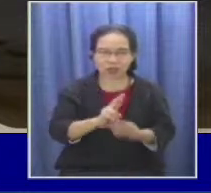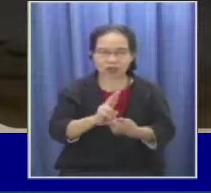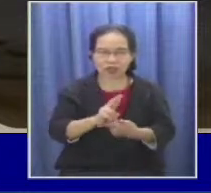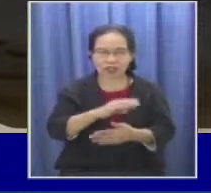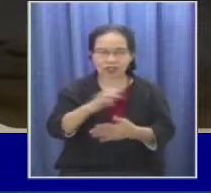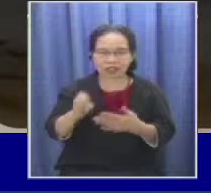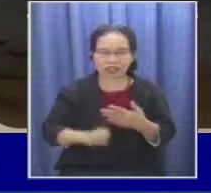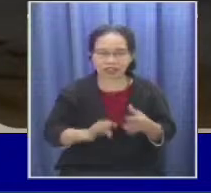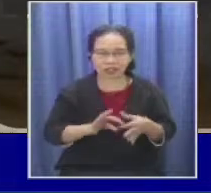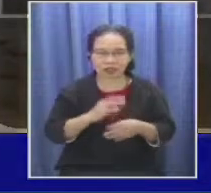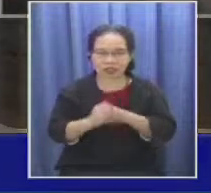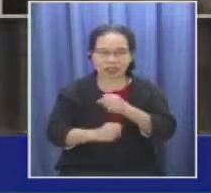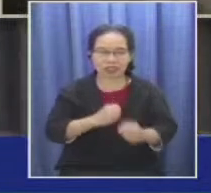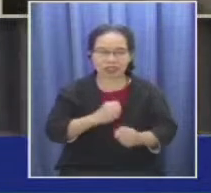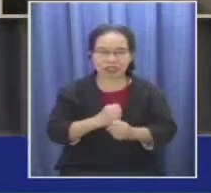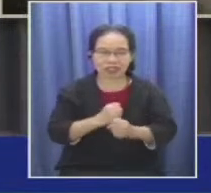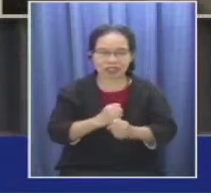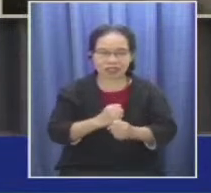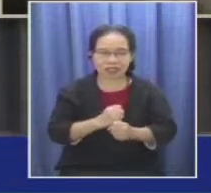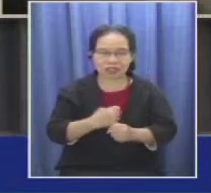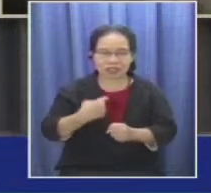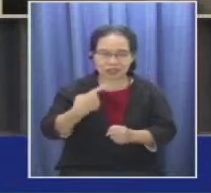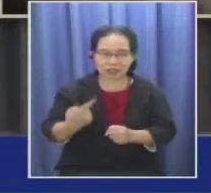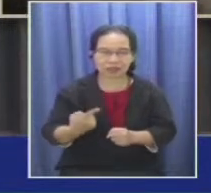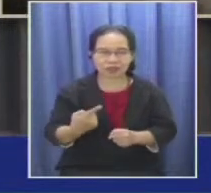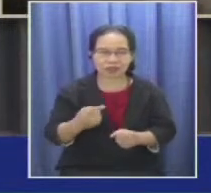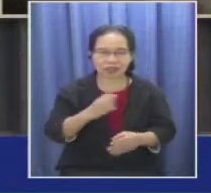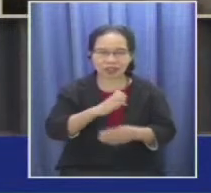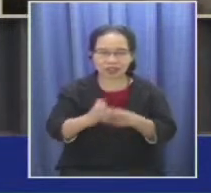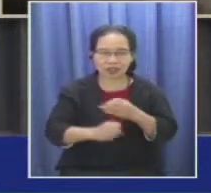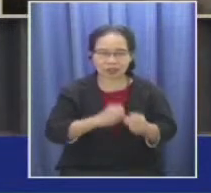Wo da ben na obetua meka. Say nyankopon